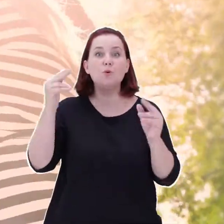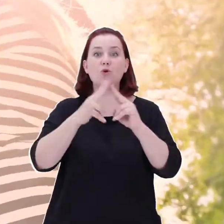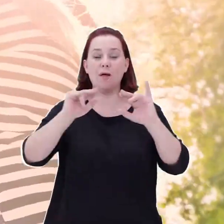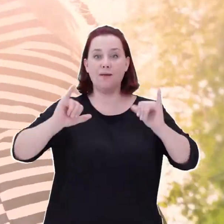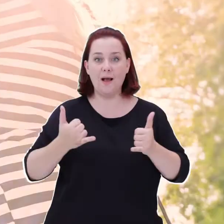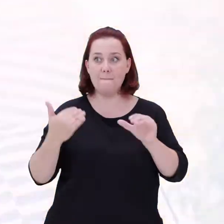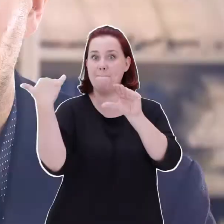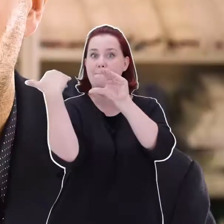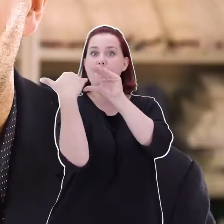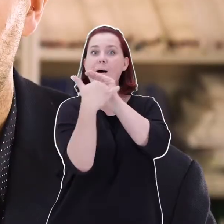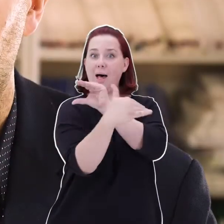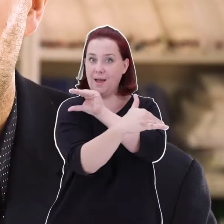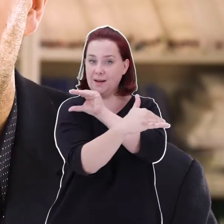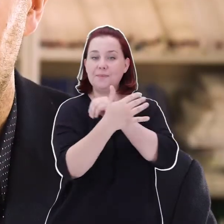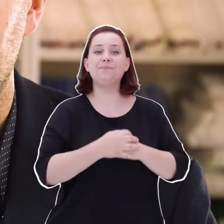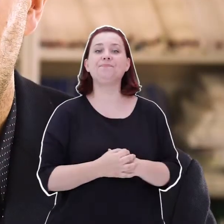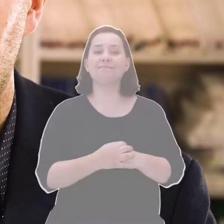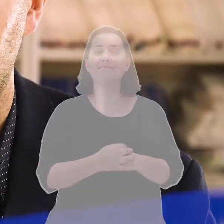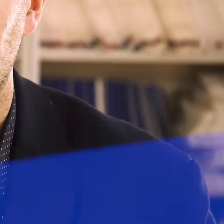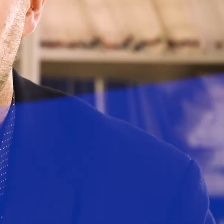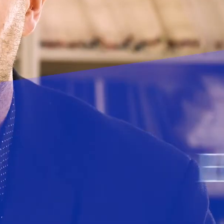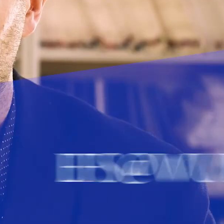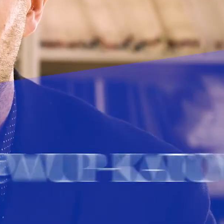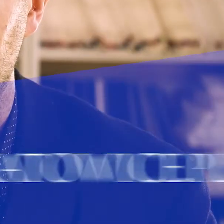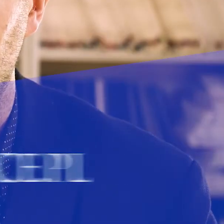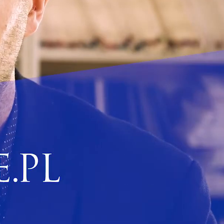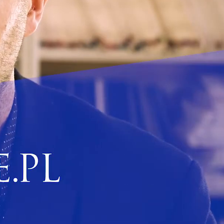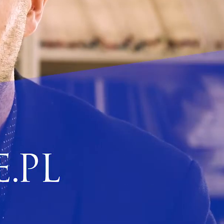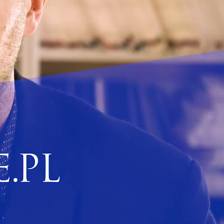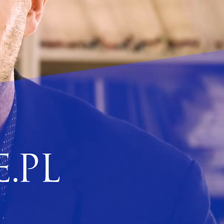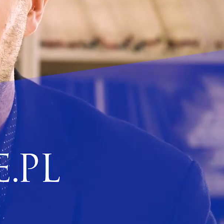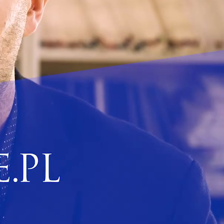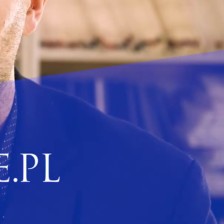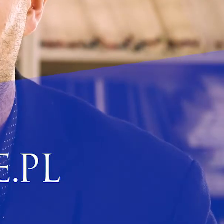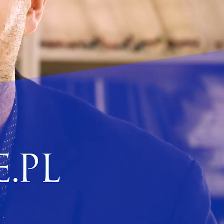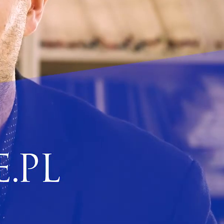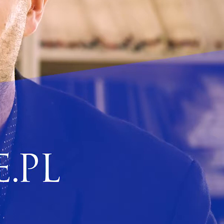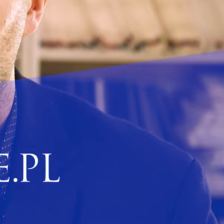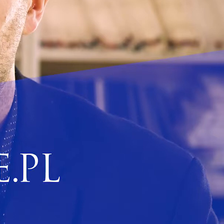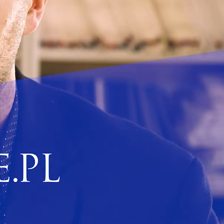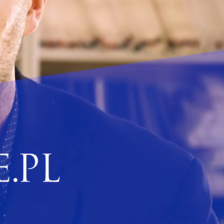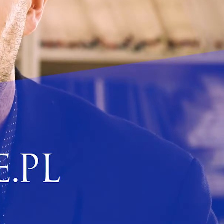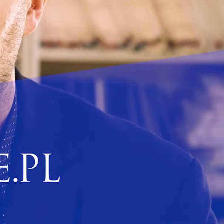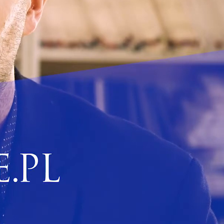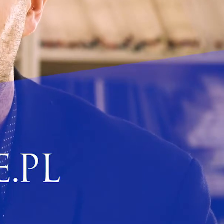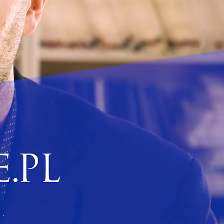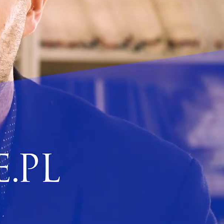wysłany do punktu kontaktowego na adres EFS, jak Europejski Fundusz Społeczny, małpa,